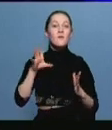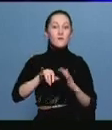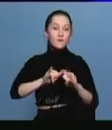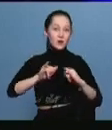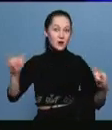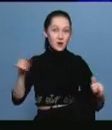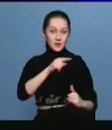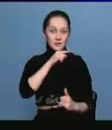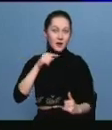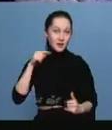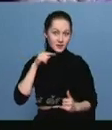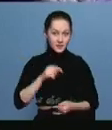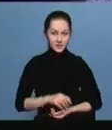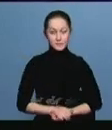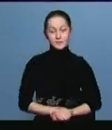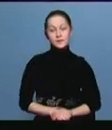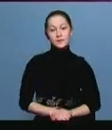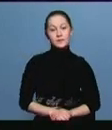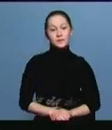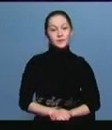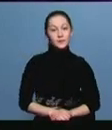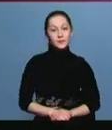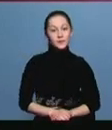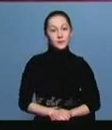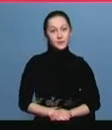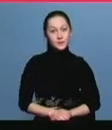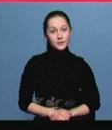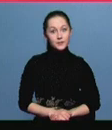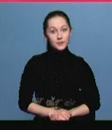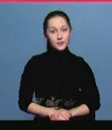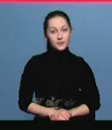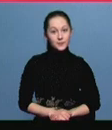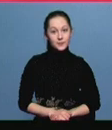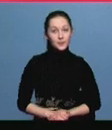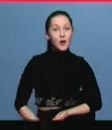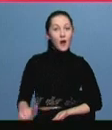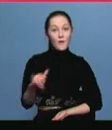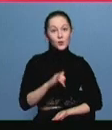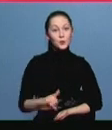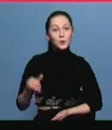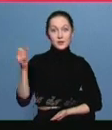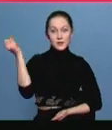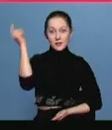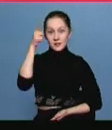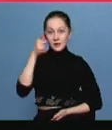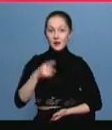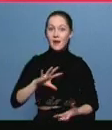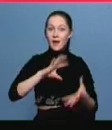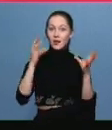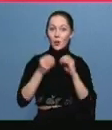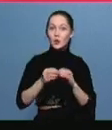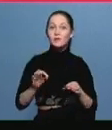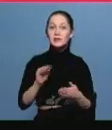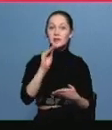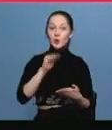страны. Роман Вагинов, Юрий Зелененький, телеканал «Моя Удмуртия». В Удмуртии стали известны оценки за итоговые сочинения,